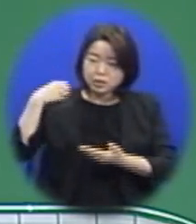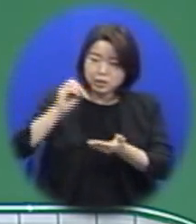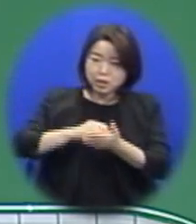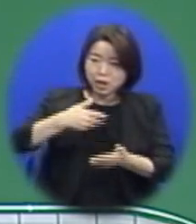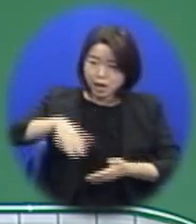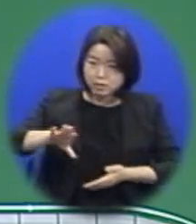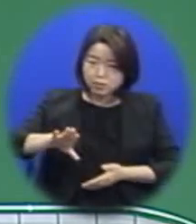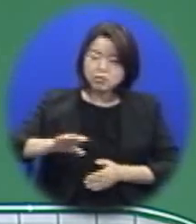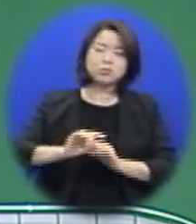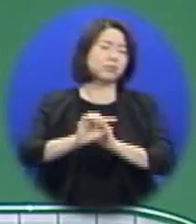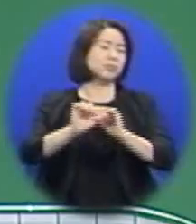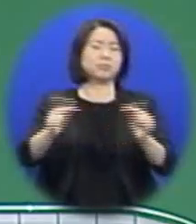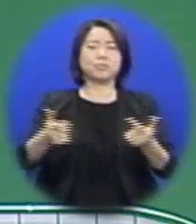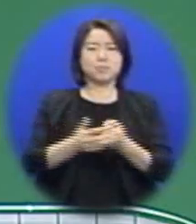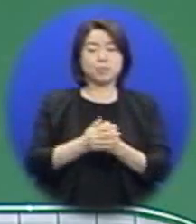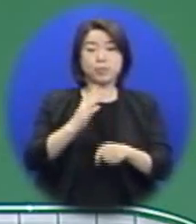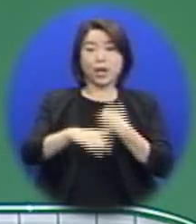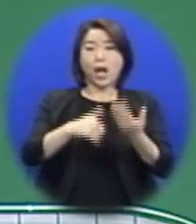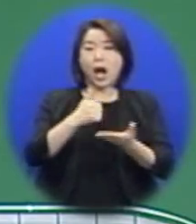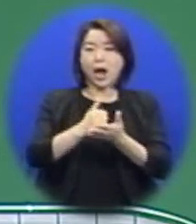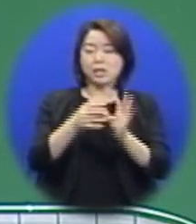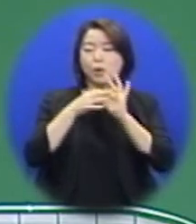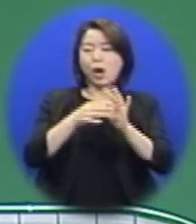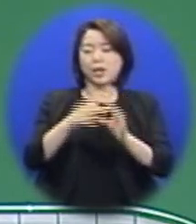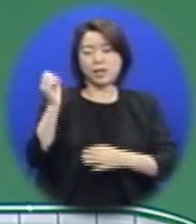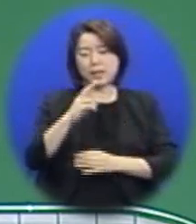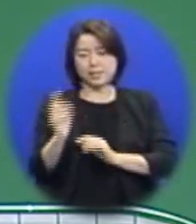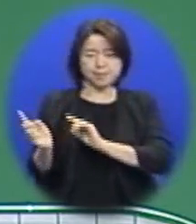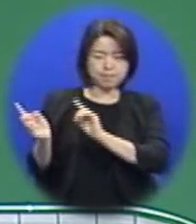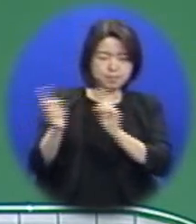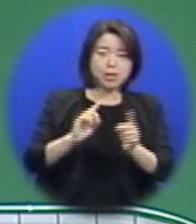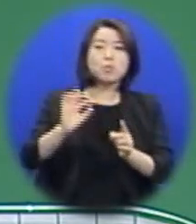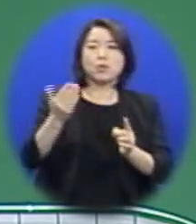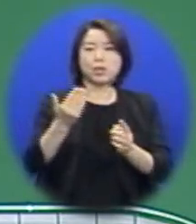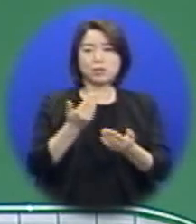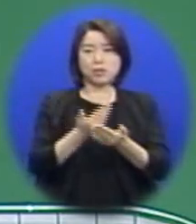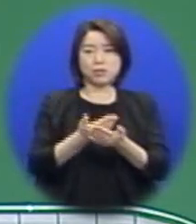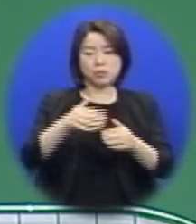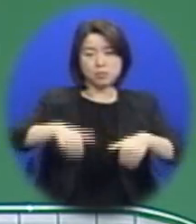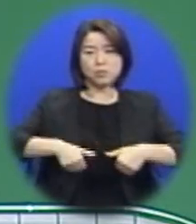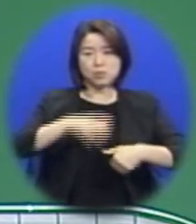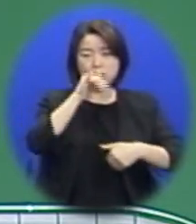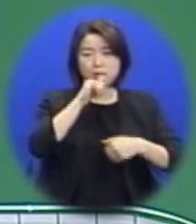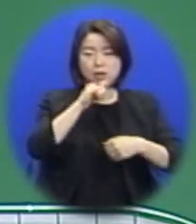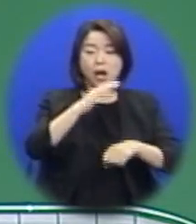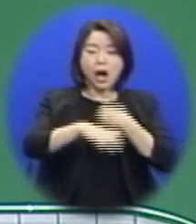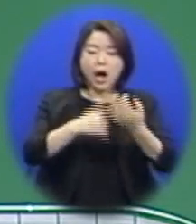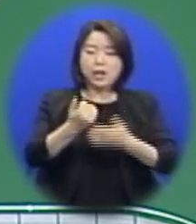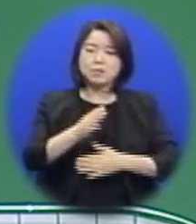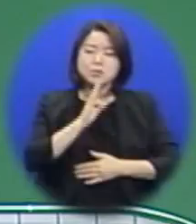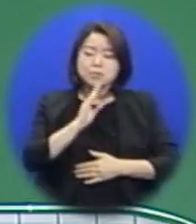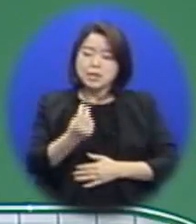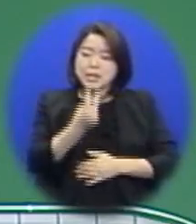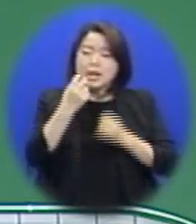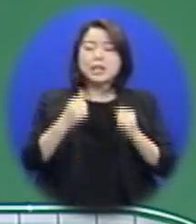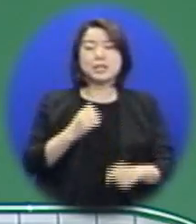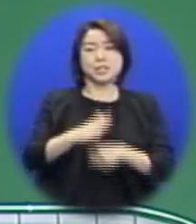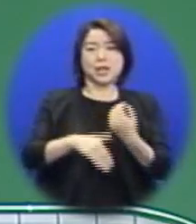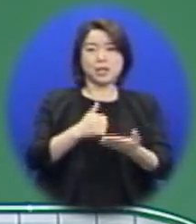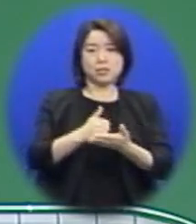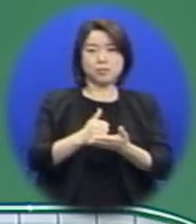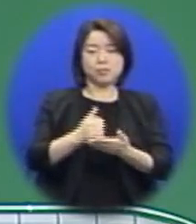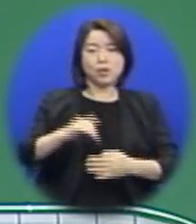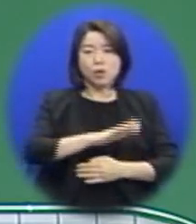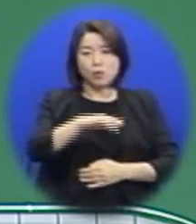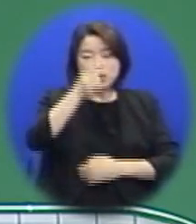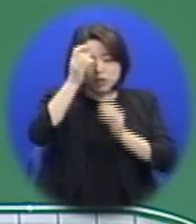아닙니다. 하나님과의 관계가 회복되는 거예요. 하나님은 우리에게 정말 살아계신 하나님, 우리의 기도를